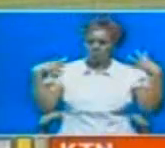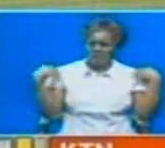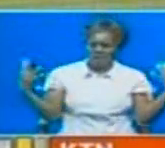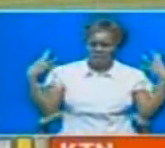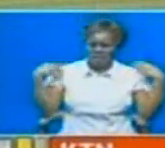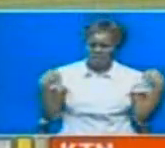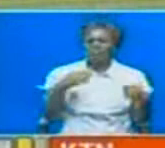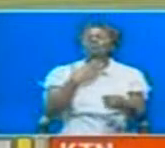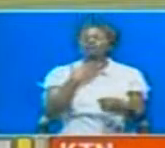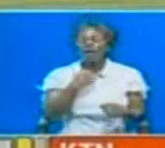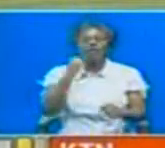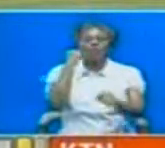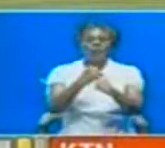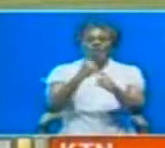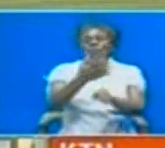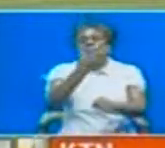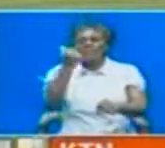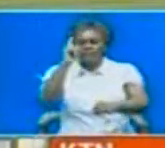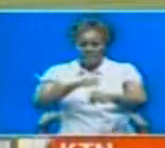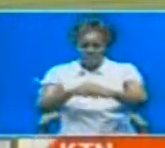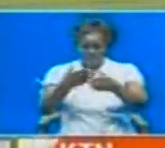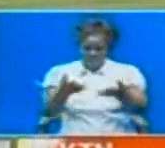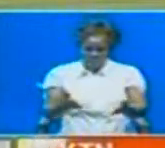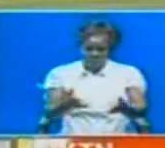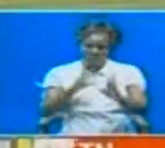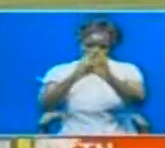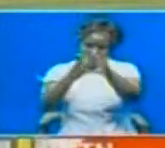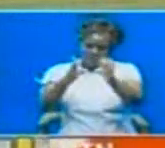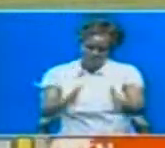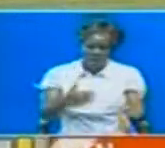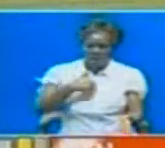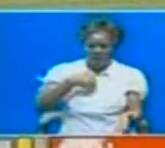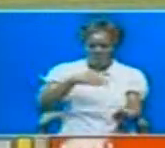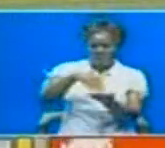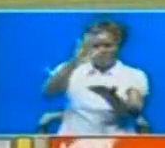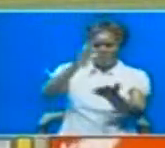huku ikipania kufanya vyema msimu huu. Hassan Juma na taarifa hiyo.